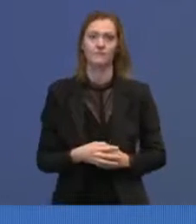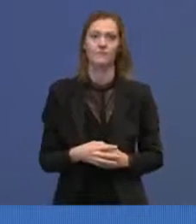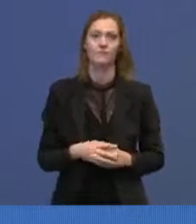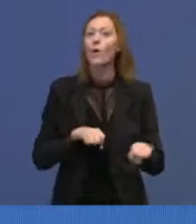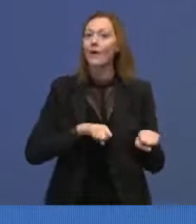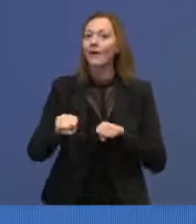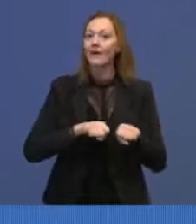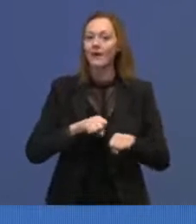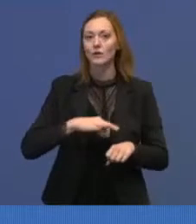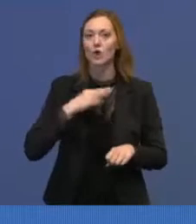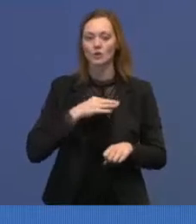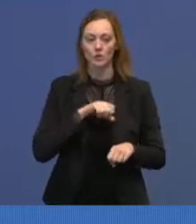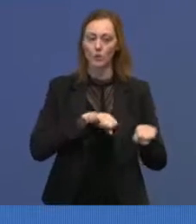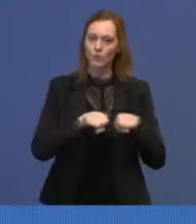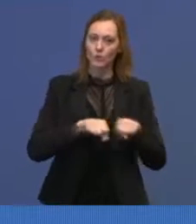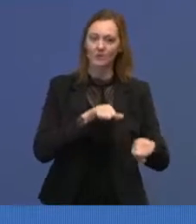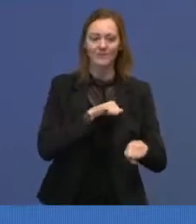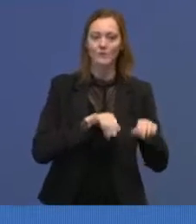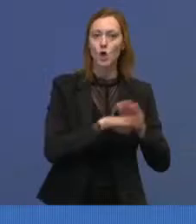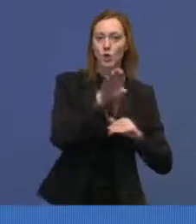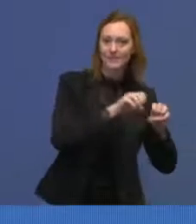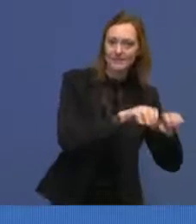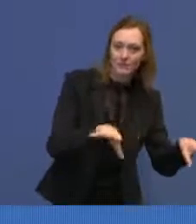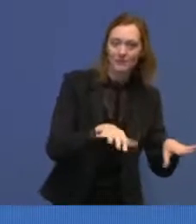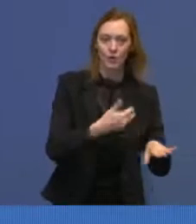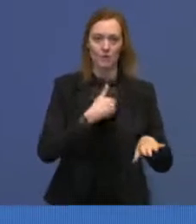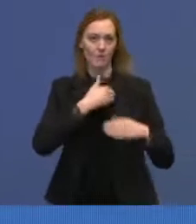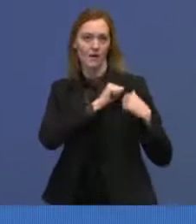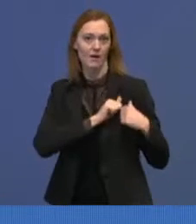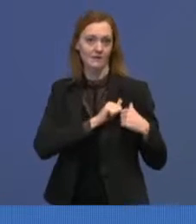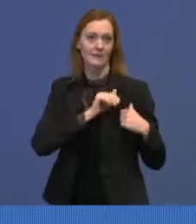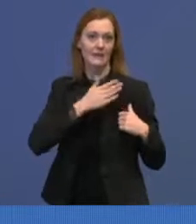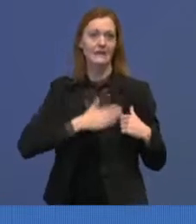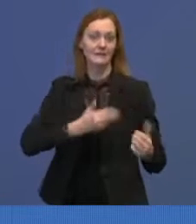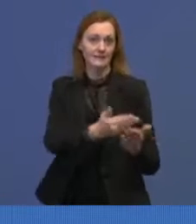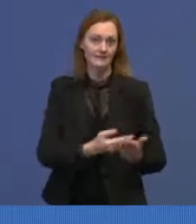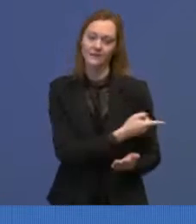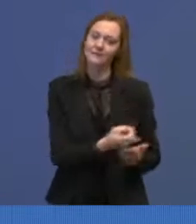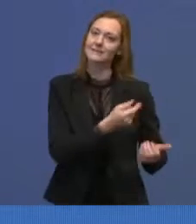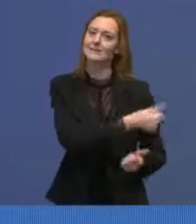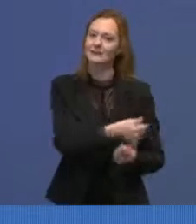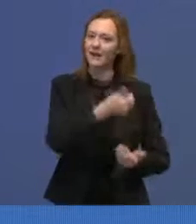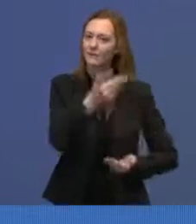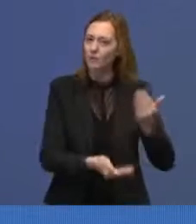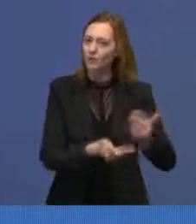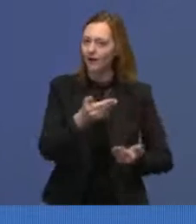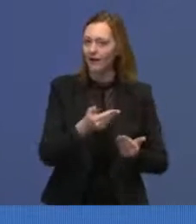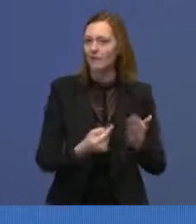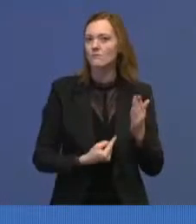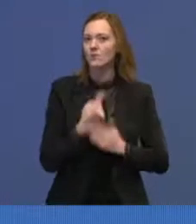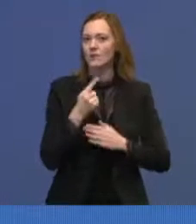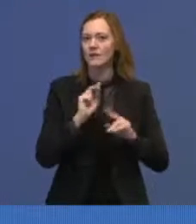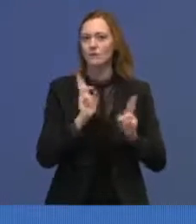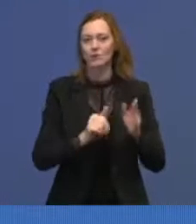waxay isla markaana degmooyinka isqaadsiintu ku badato ee isla markaana culays badani ku yimaado goobaha caafimaadka iyo daryeelka ka codsanaysa inay ka fekeraan in guryaha